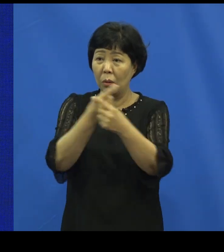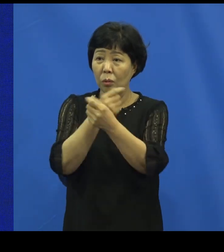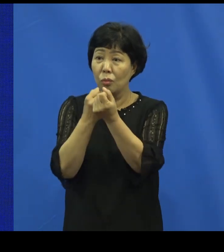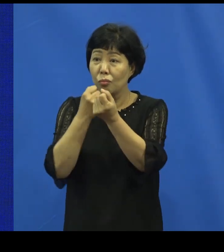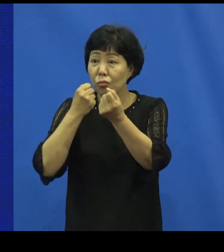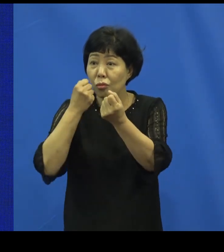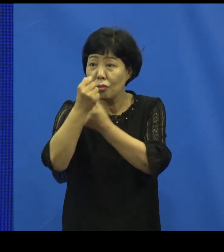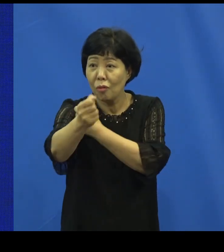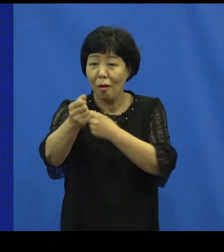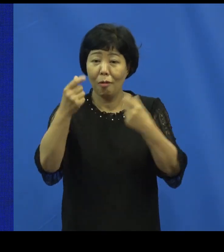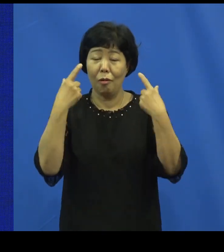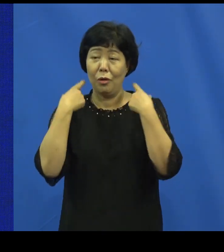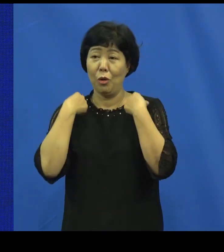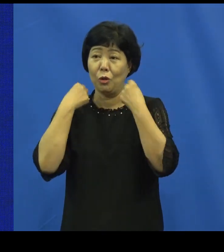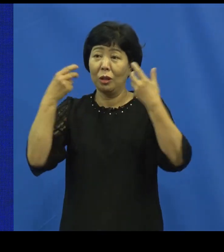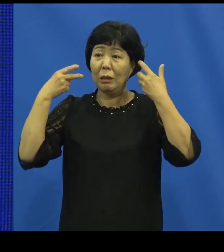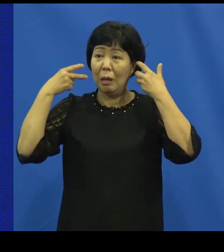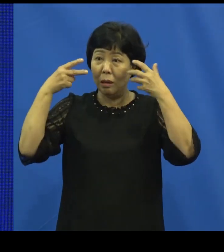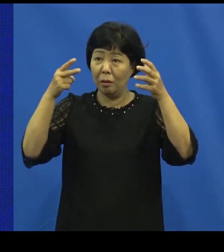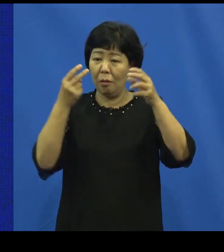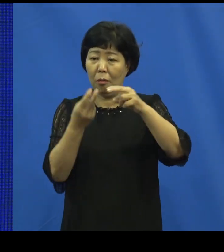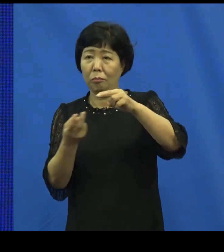다니엘은 여전히 그 자리를 지킵니다.